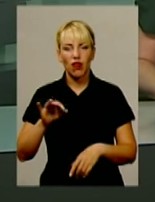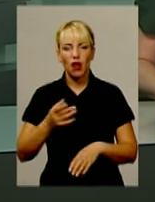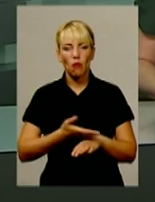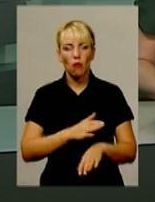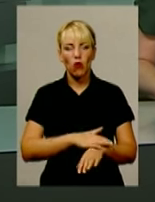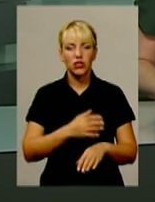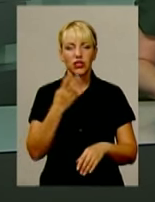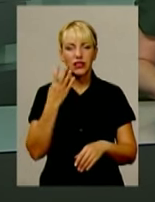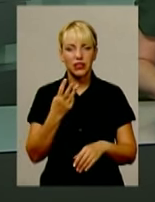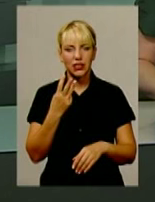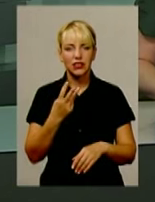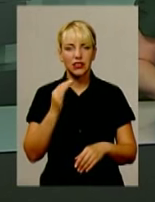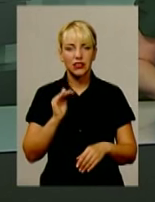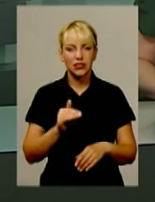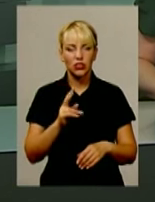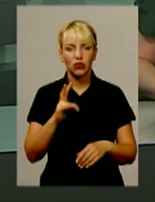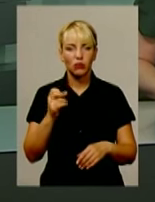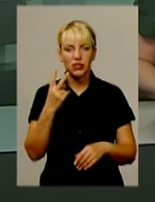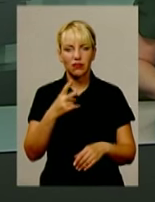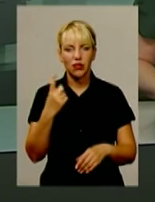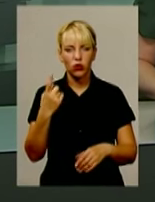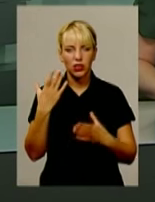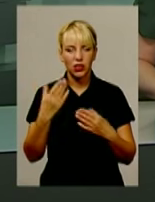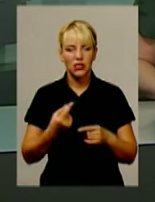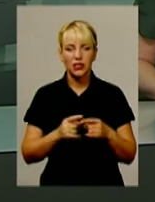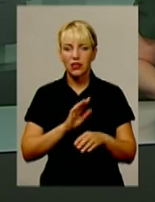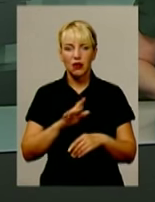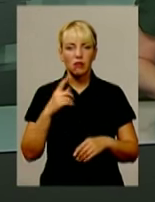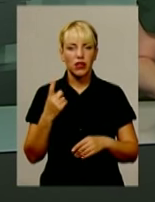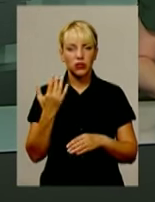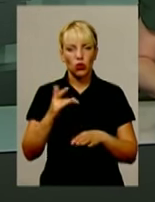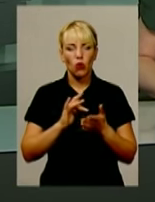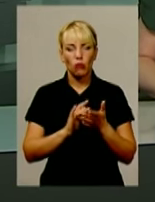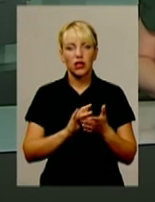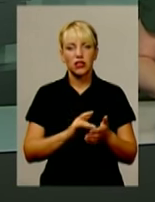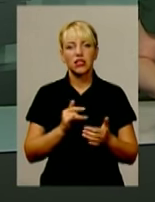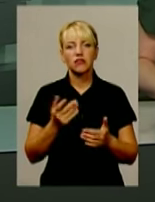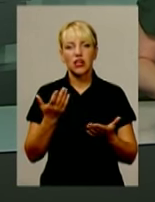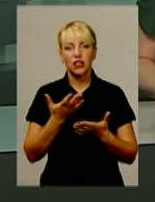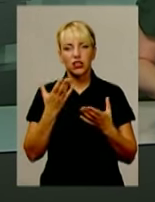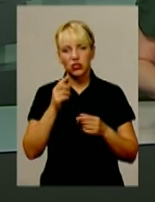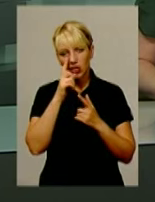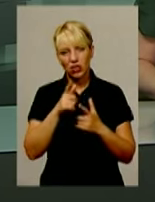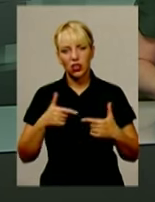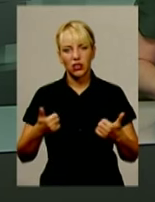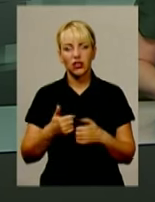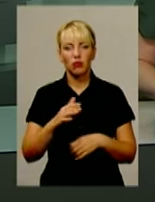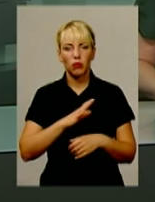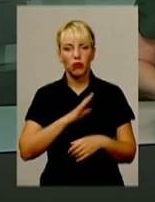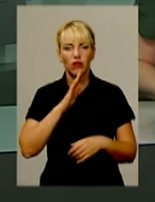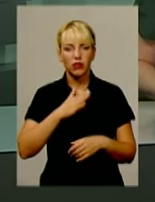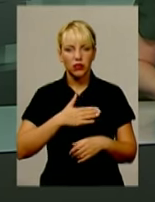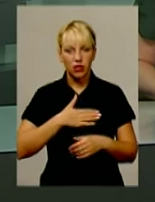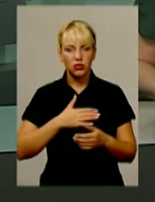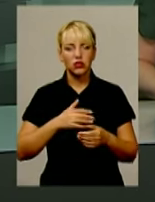тисячі кілометрів за 21 день. Це не перша мандрівка для велосипедиста. У яких ще країнах чоловік побував, знає